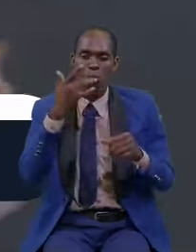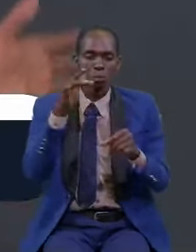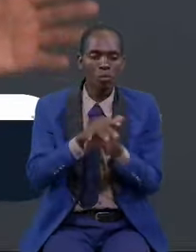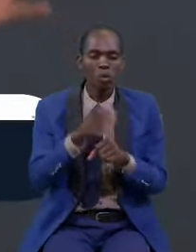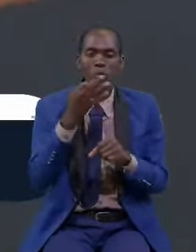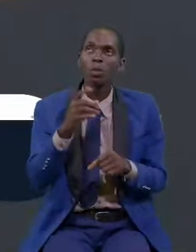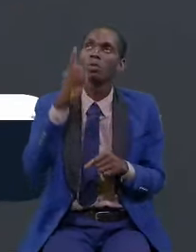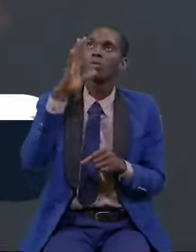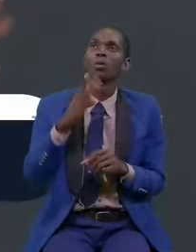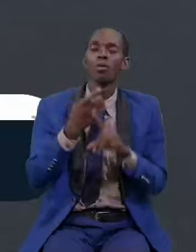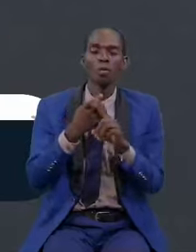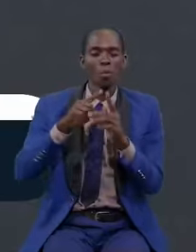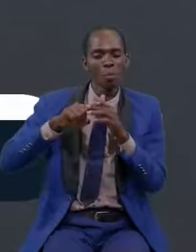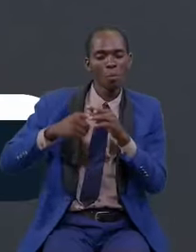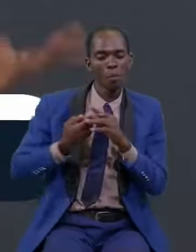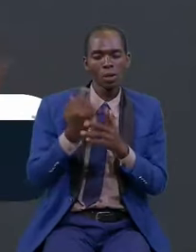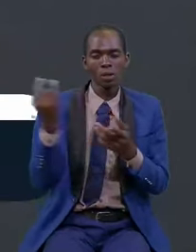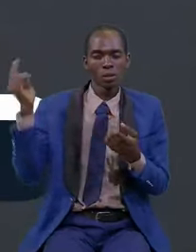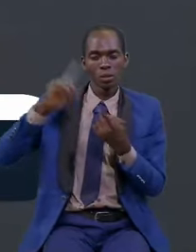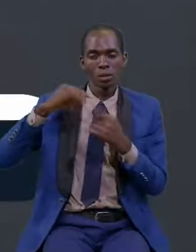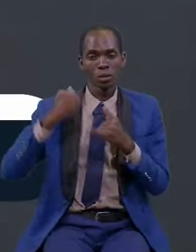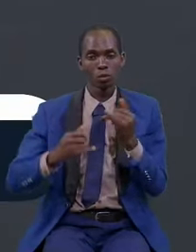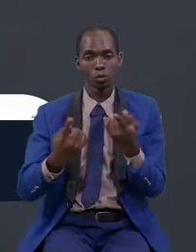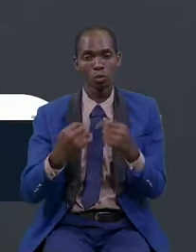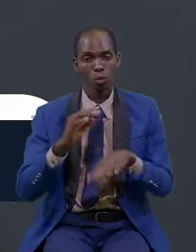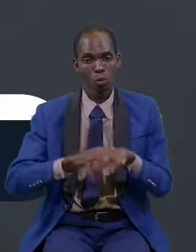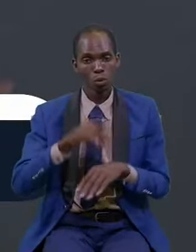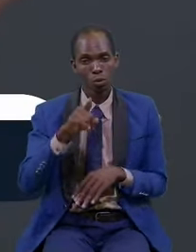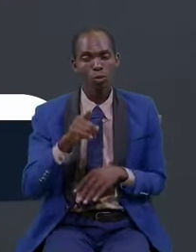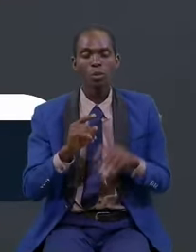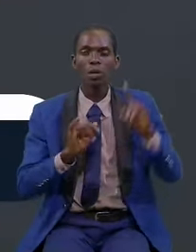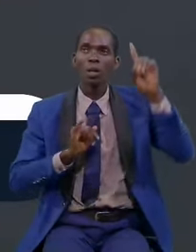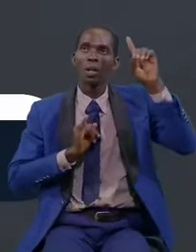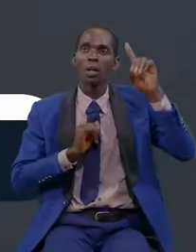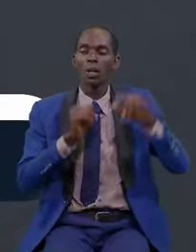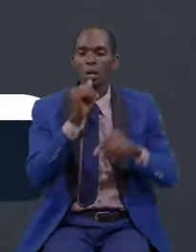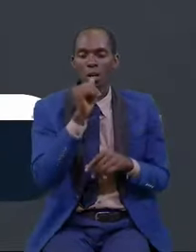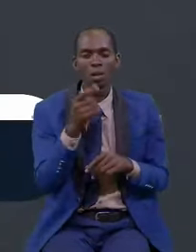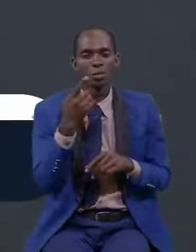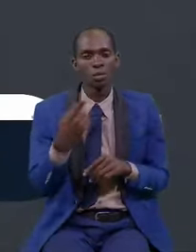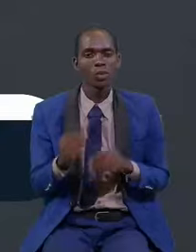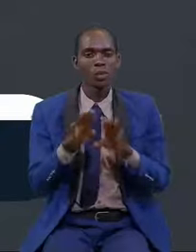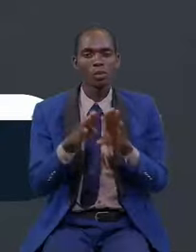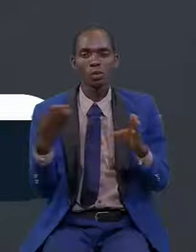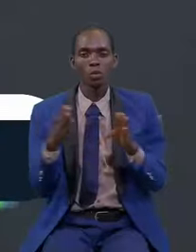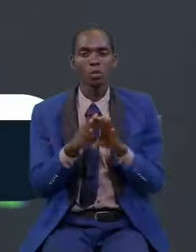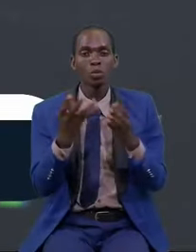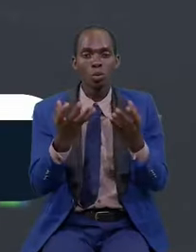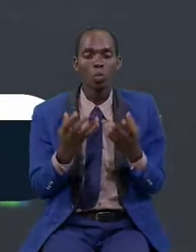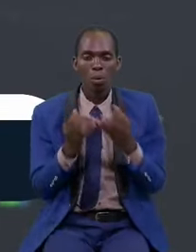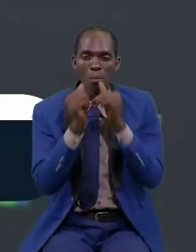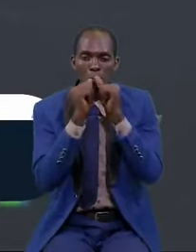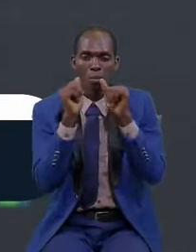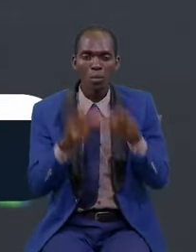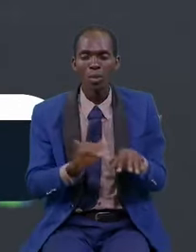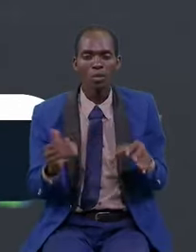du commencement jusqu'à la fin? Je suis la porte. Vous voulez l'abondance? Vous voulez les bénédictions? Vous voulez